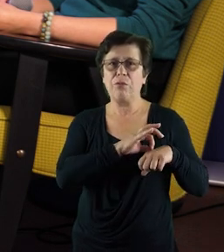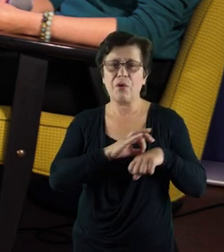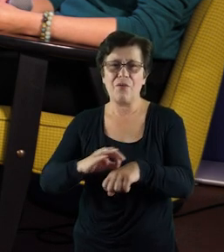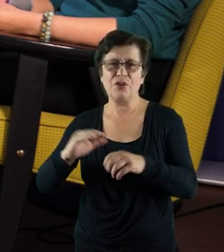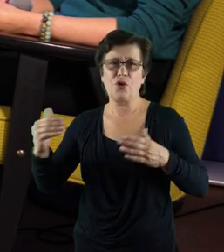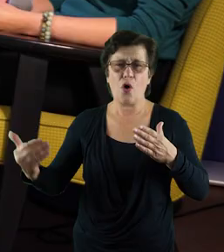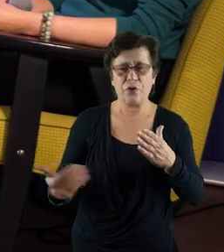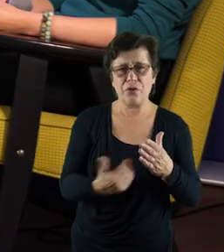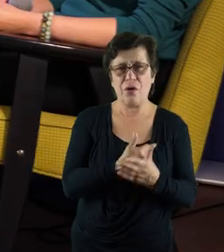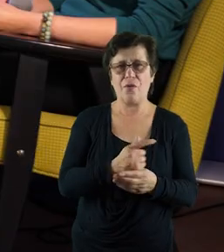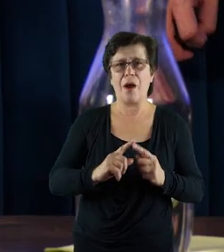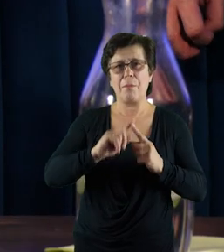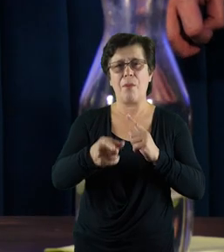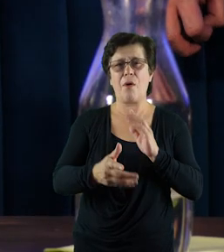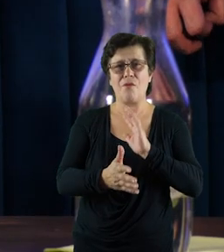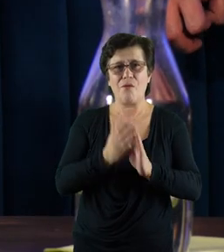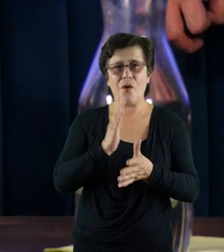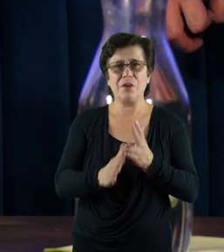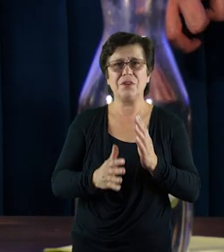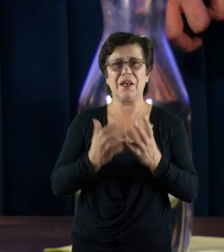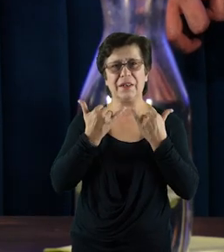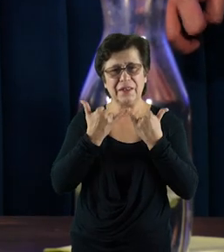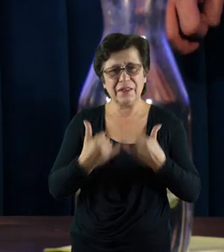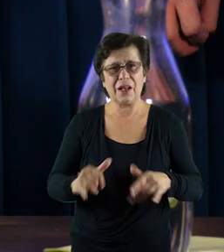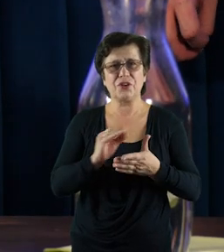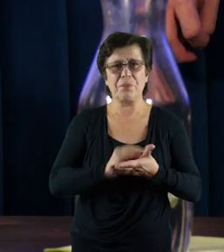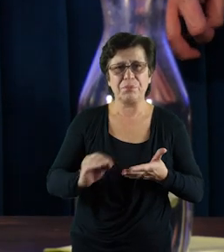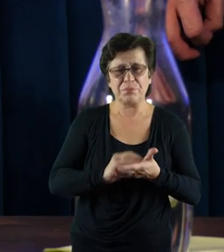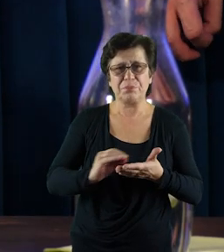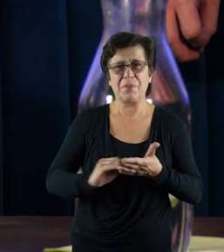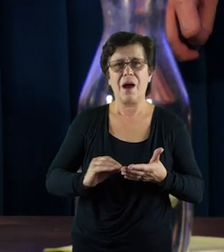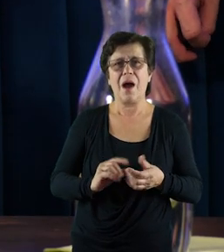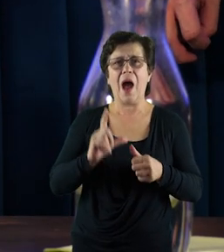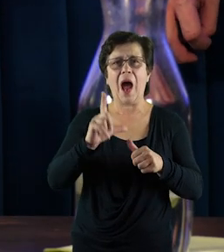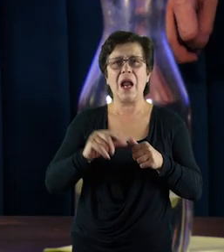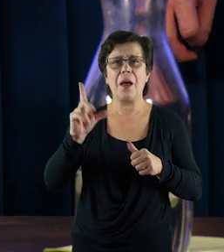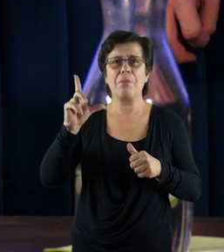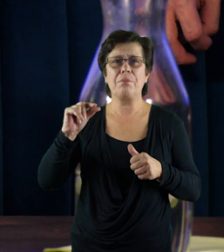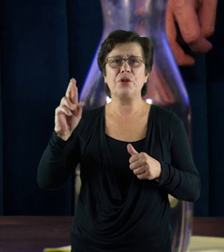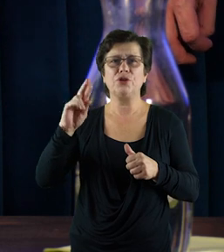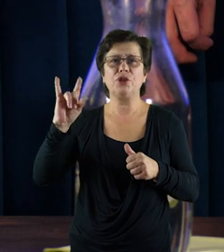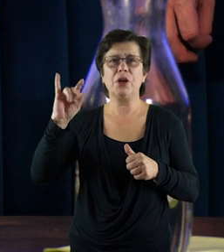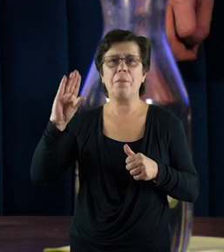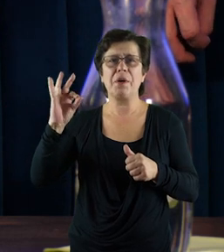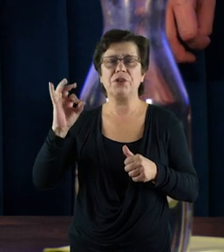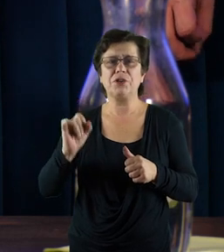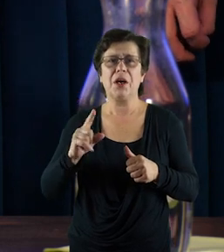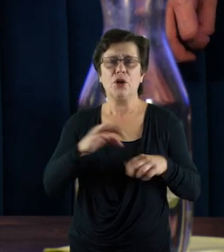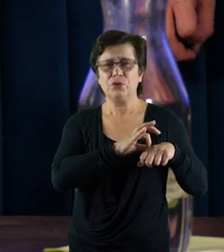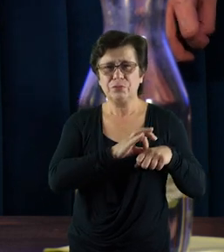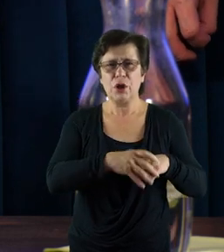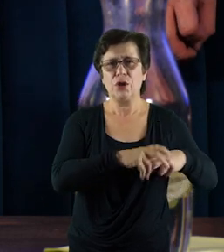wojnie musimy mieć nową estetykę, natomiast Przybysz tak jakby konsekwentnie ciągnął to, co było przed wojną. Jakby ta wojna po prostu, nie